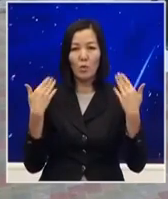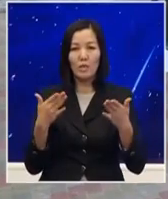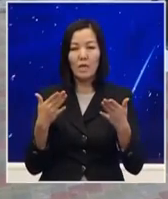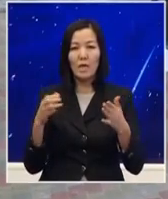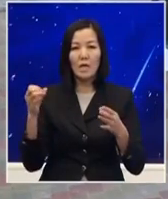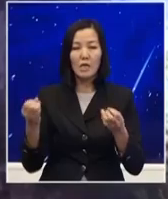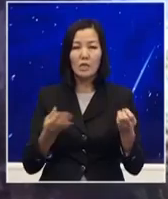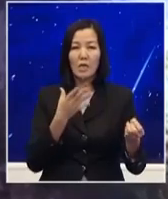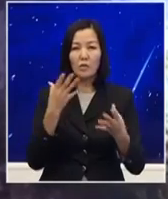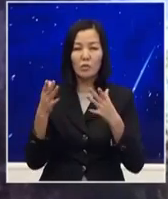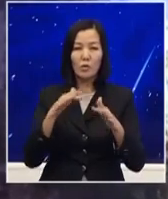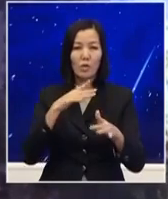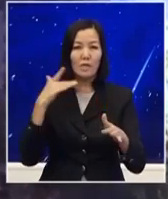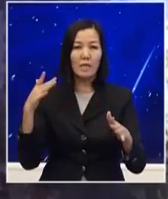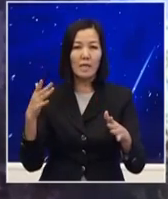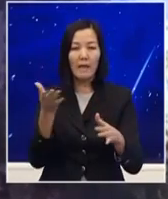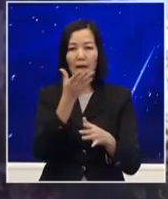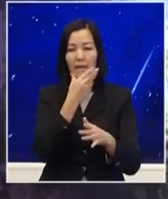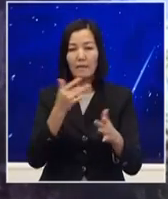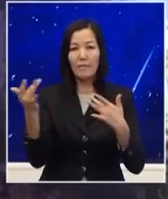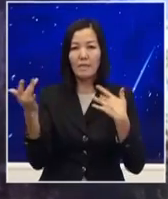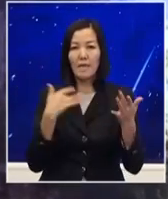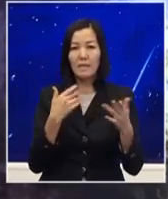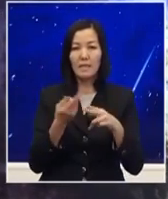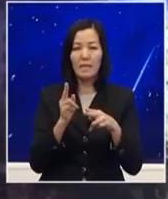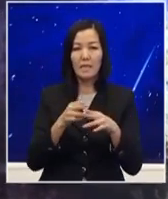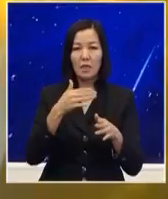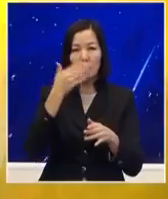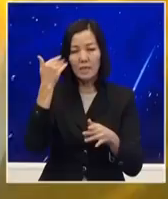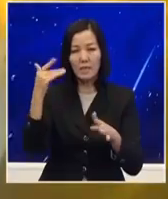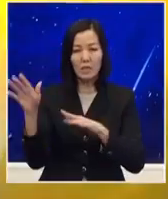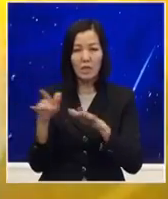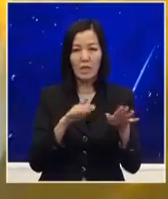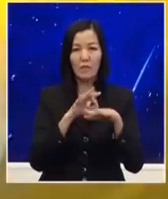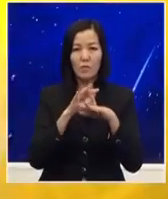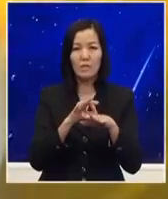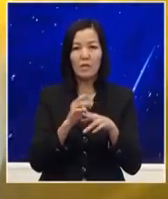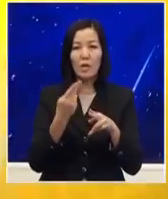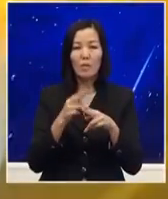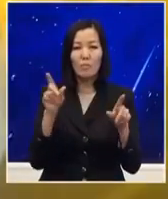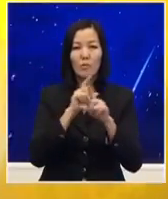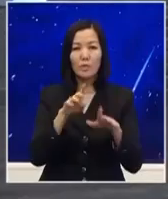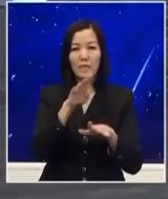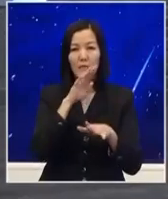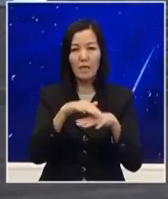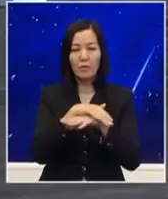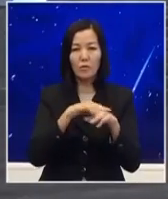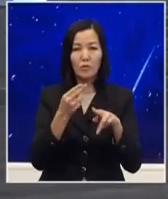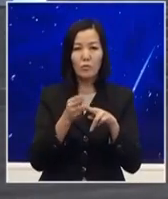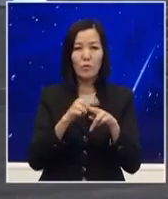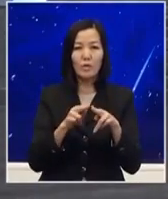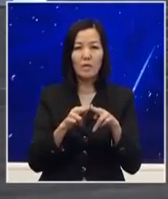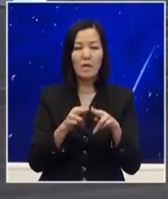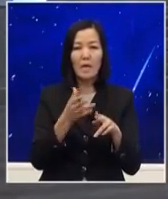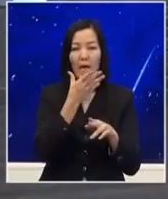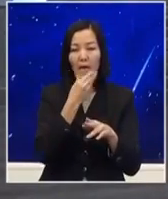қойылды. Жарқ-жұрқ еткен заманауи кең сахналы театрда енді жазғы шаралар өтіледі. Бұл нысан текелілік тұрғындар үшін